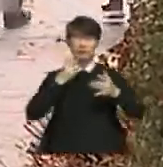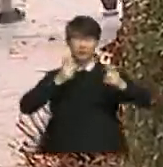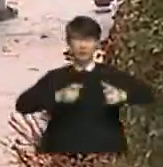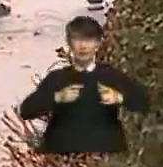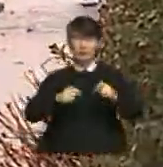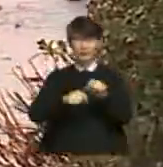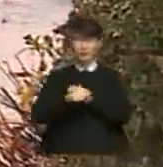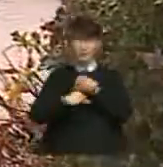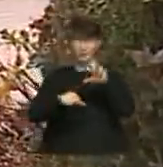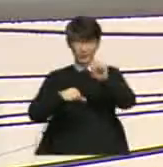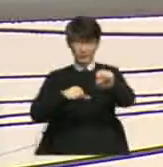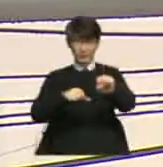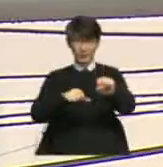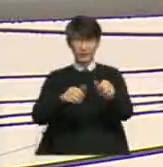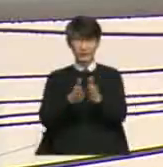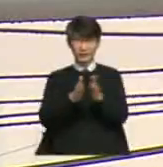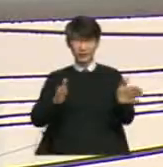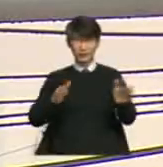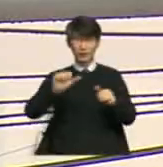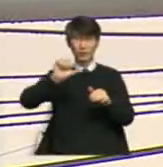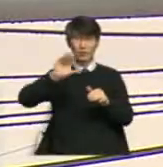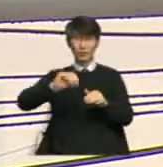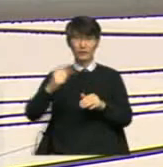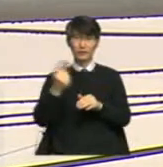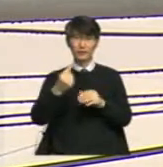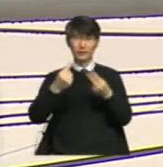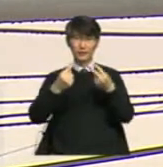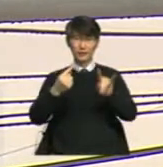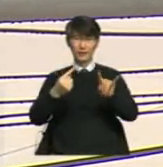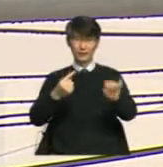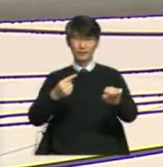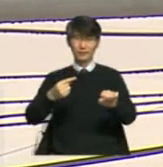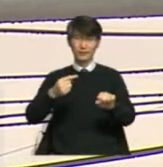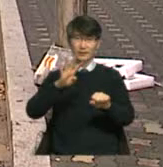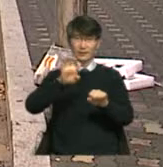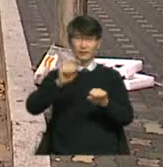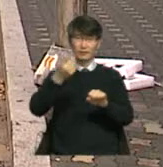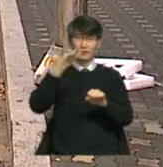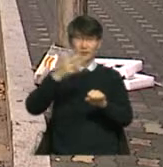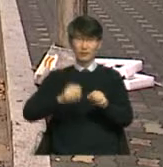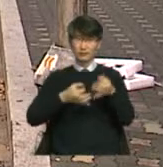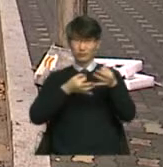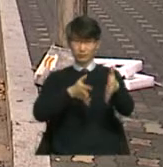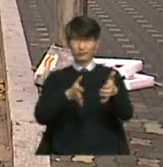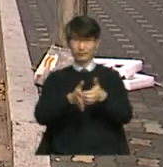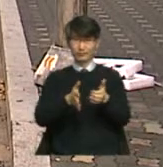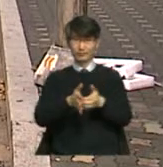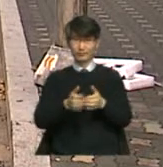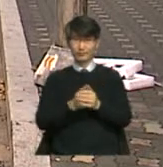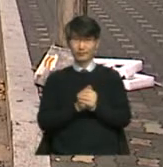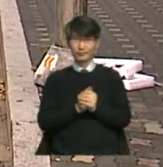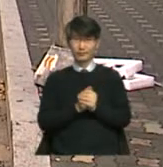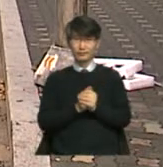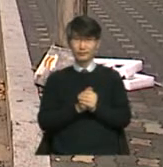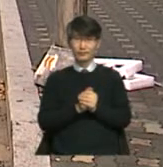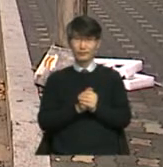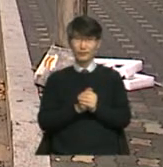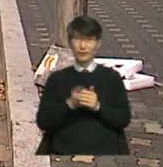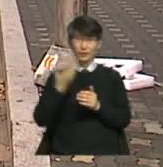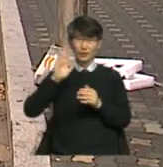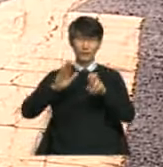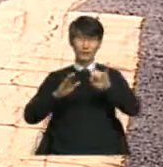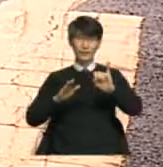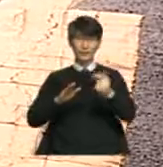특별단속 을 실시했고 총 5만 1000여 될 적발에 과태료 41억 원을 부바 했습니다 최근 민식이